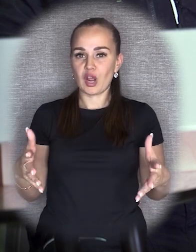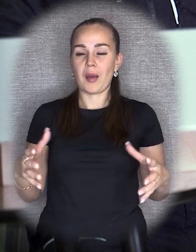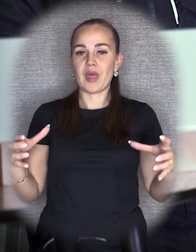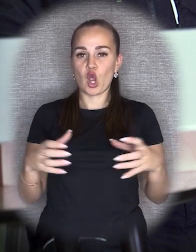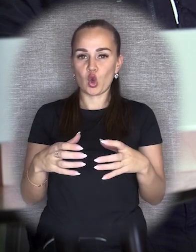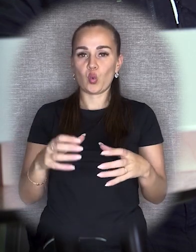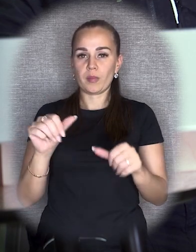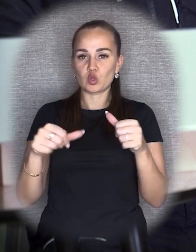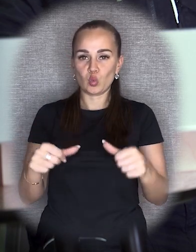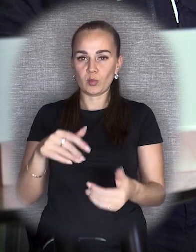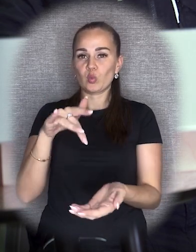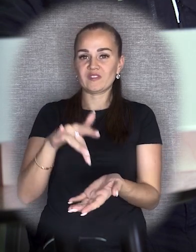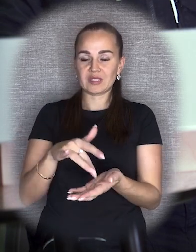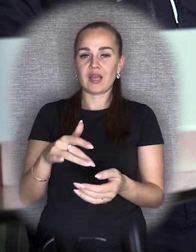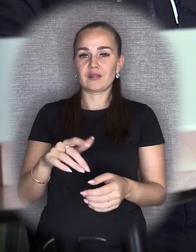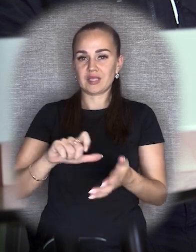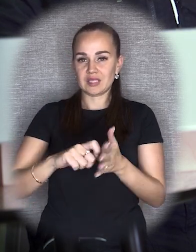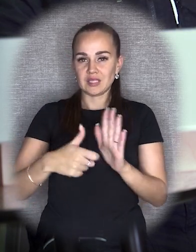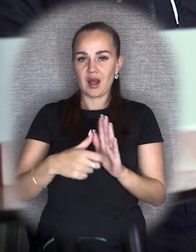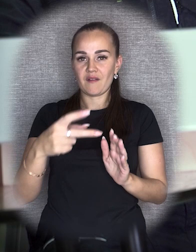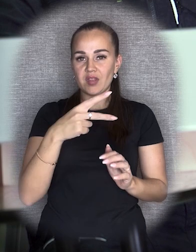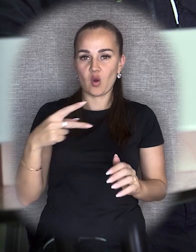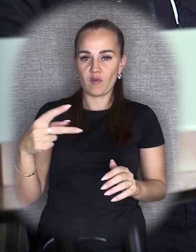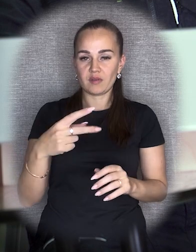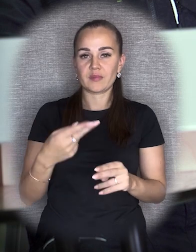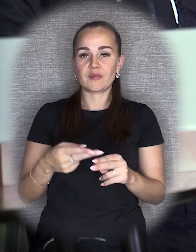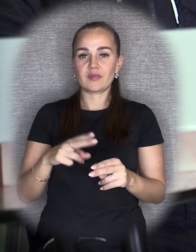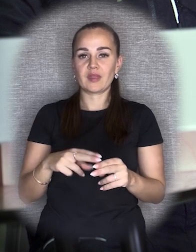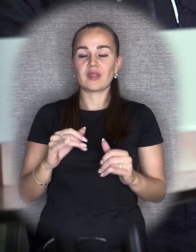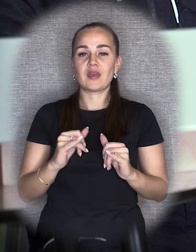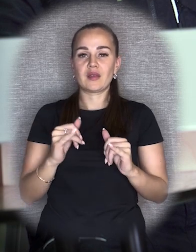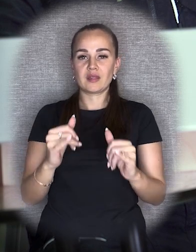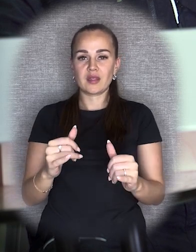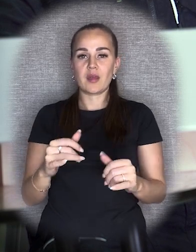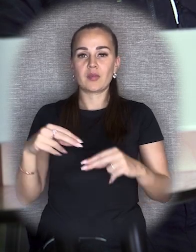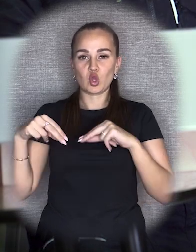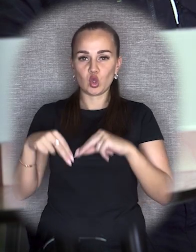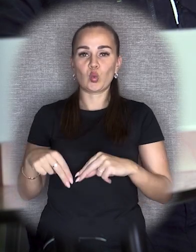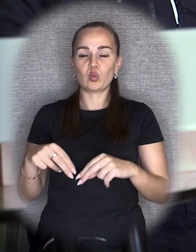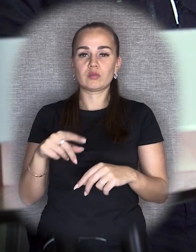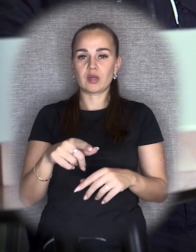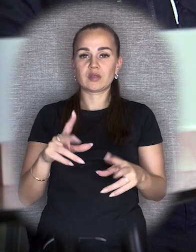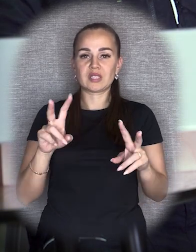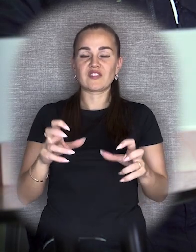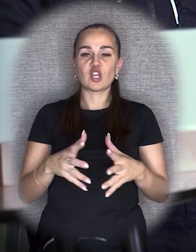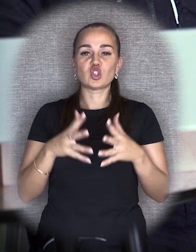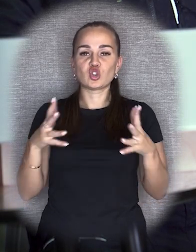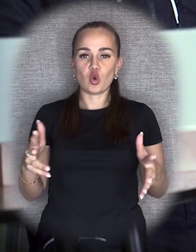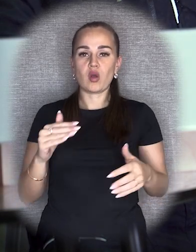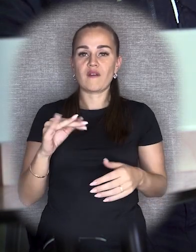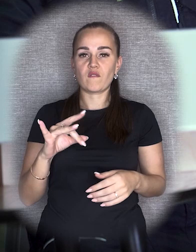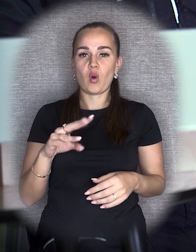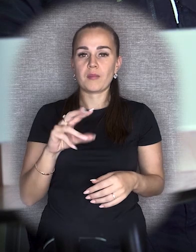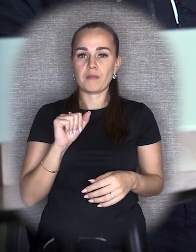масштабная группа скульптур в центре зала второго этажа посвящена теме труда. Называется этот раздел «Широкий